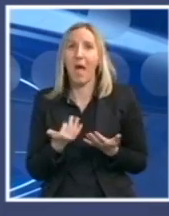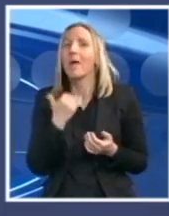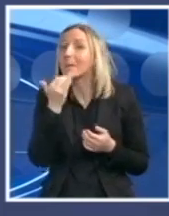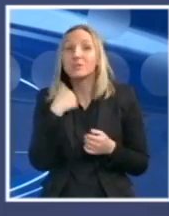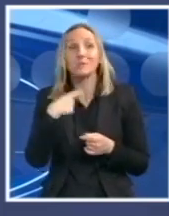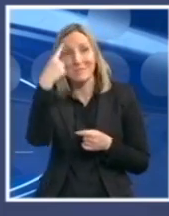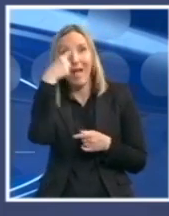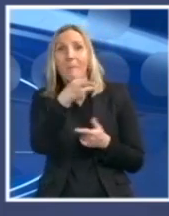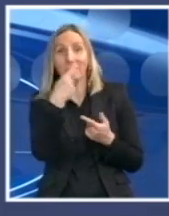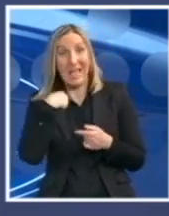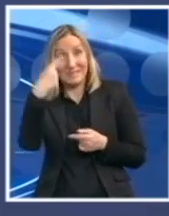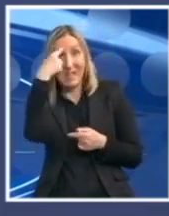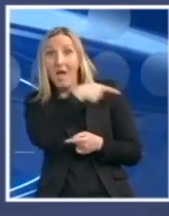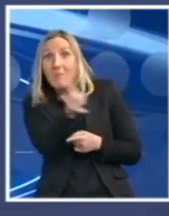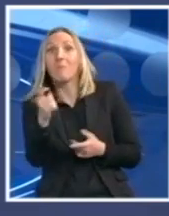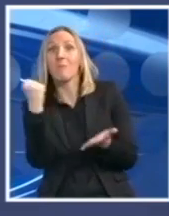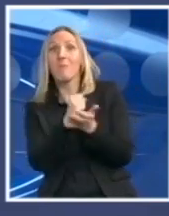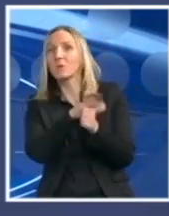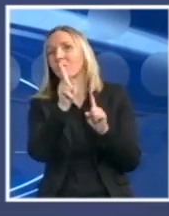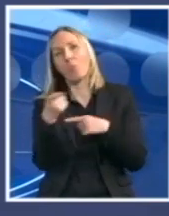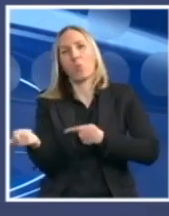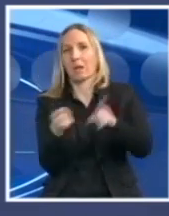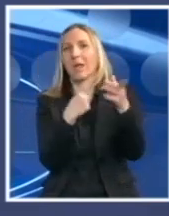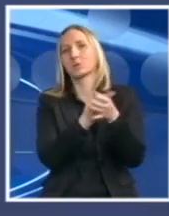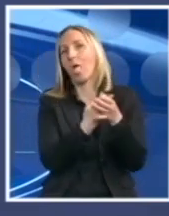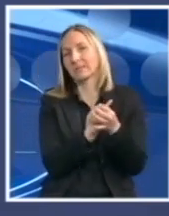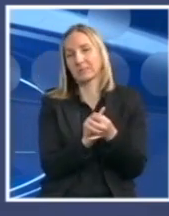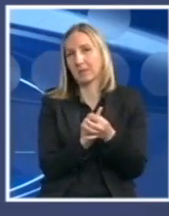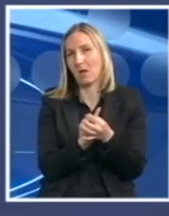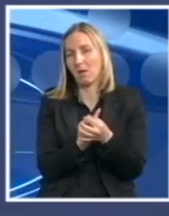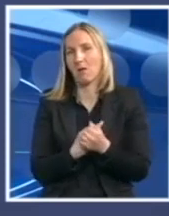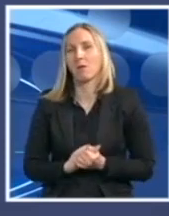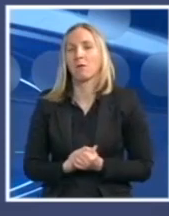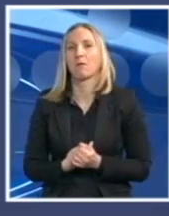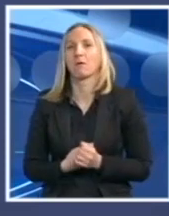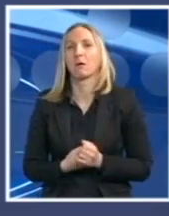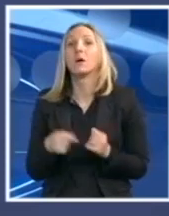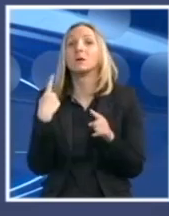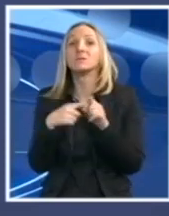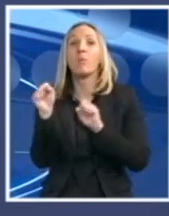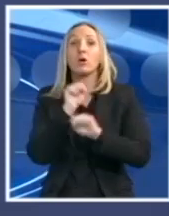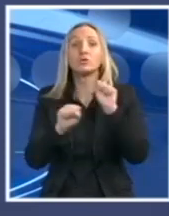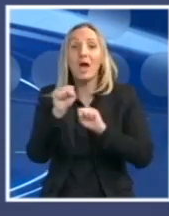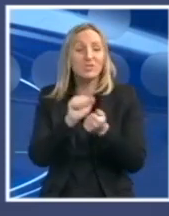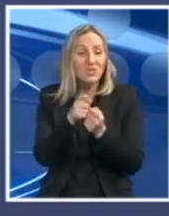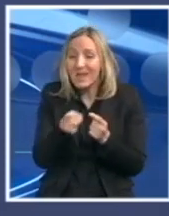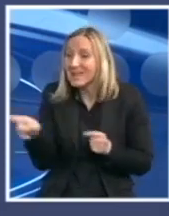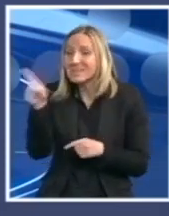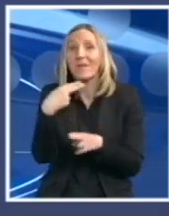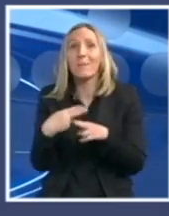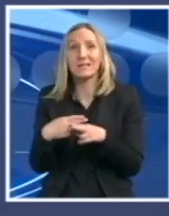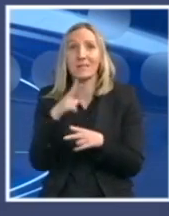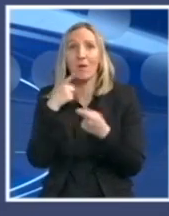pozitivni, moraju da budu udaljeni s posla u cilju zaštite svih